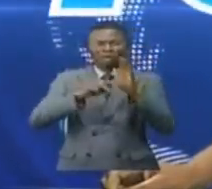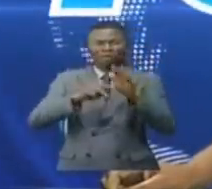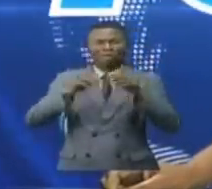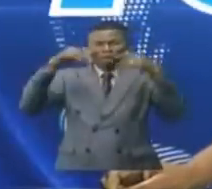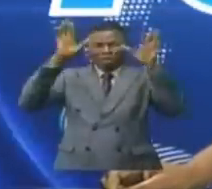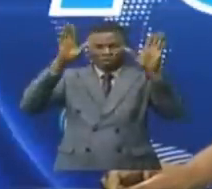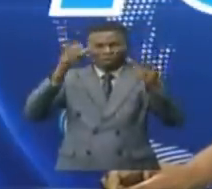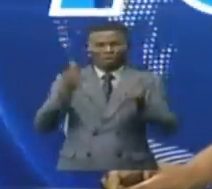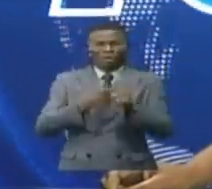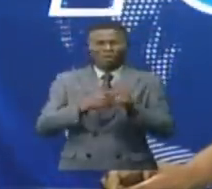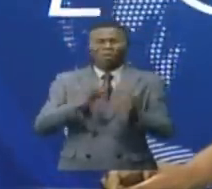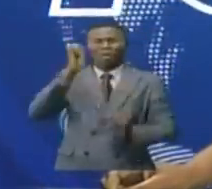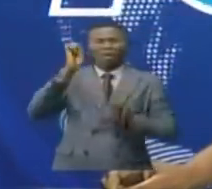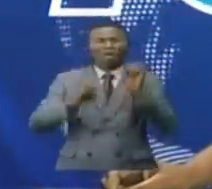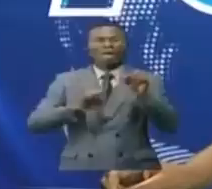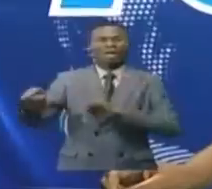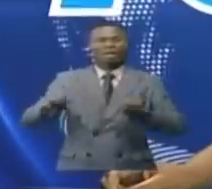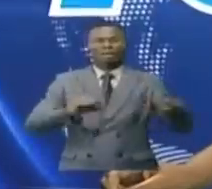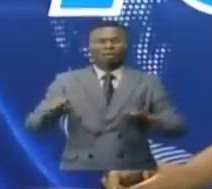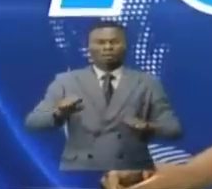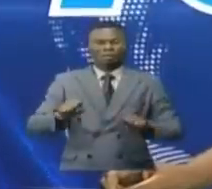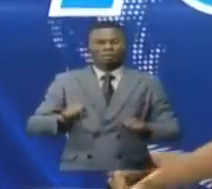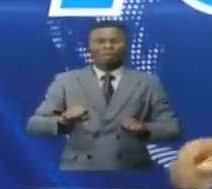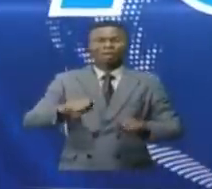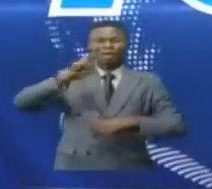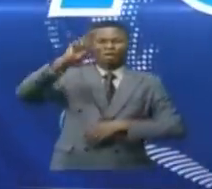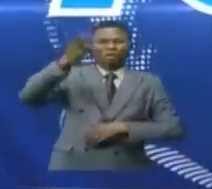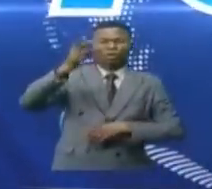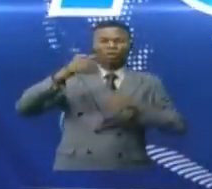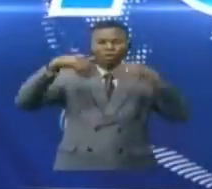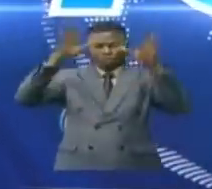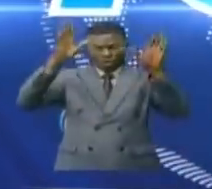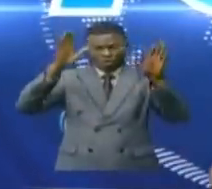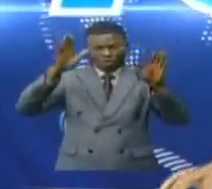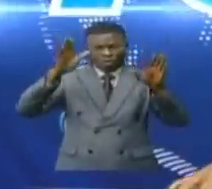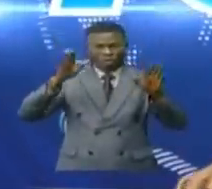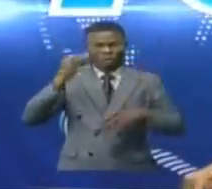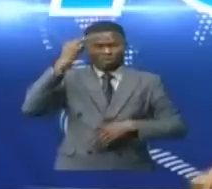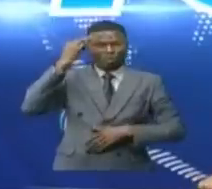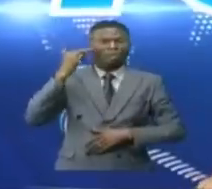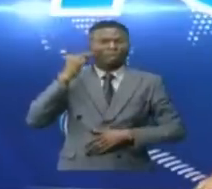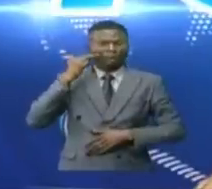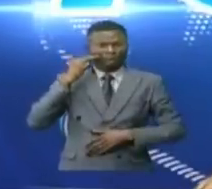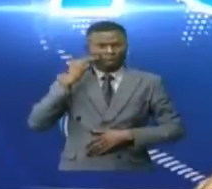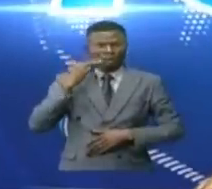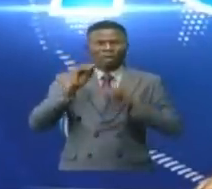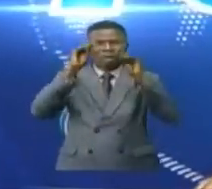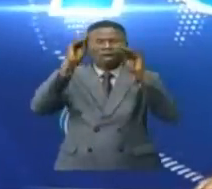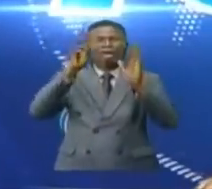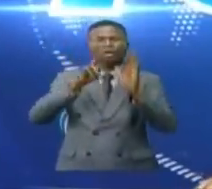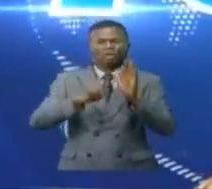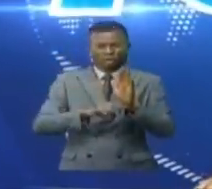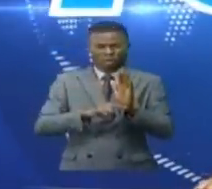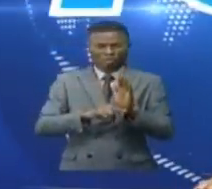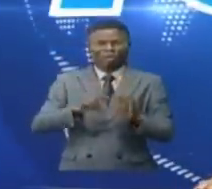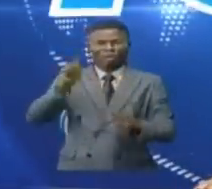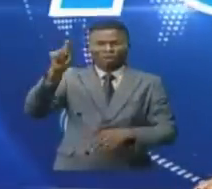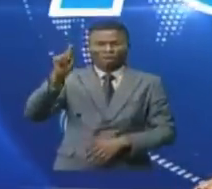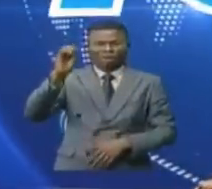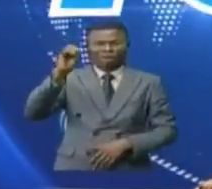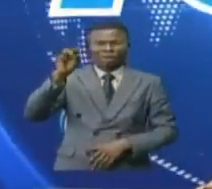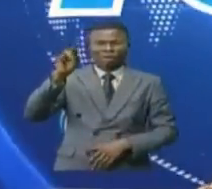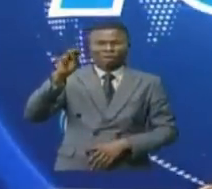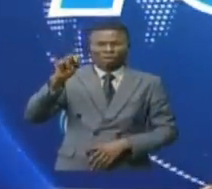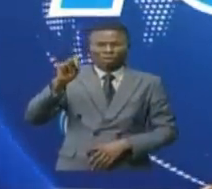Il s'agit de l'évaluation des élèves du terminal du cycle d'orientation. Le ministre de l'EPST, Tony Mwaba Kazadi, a